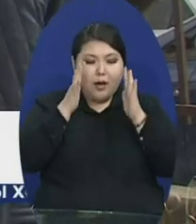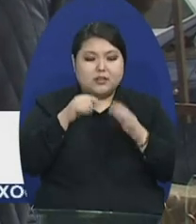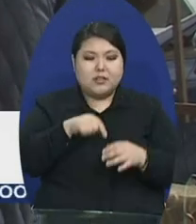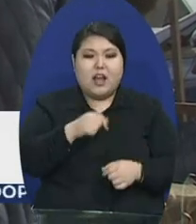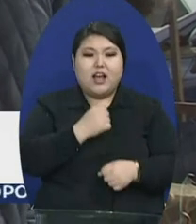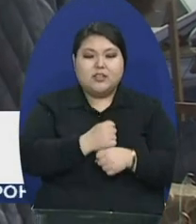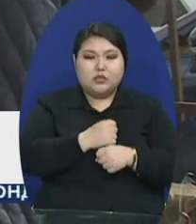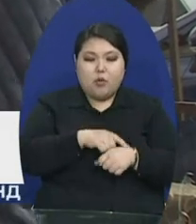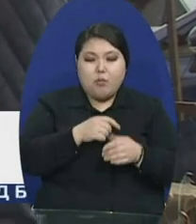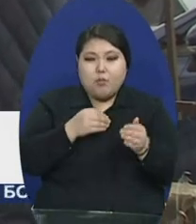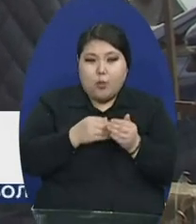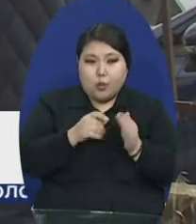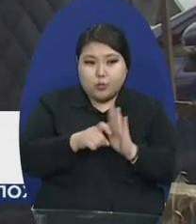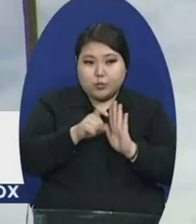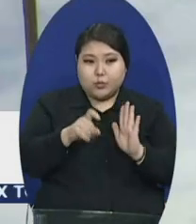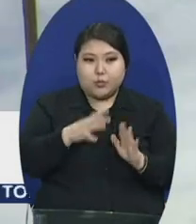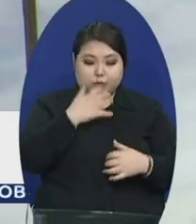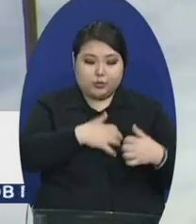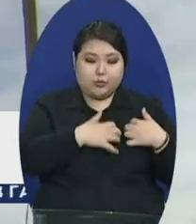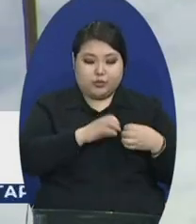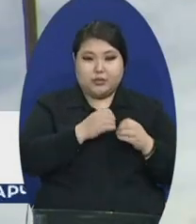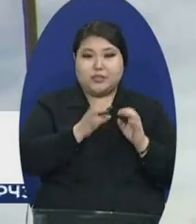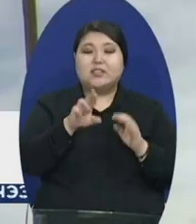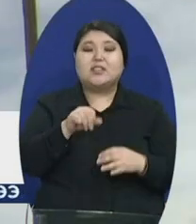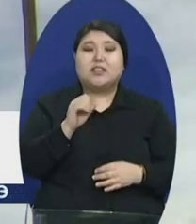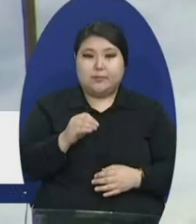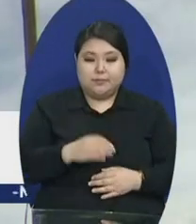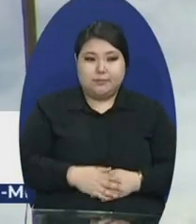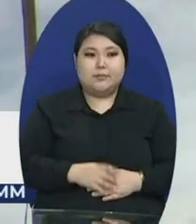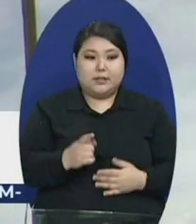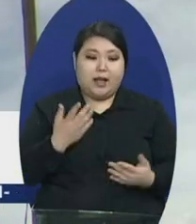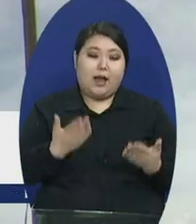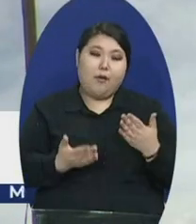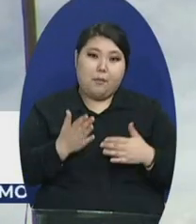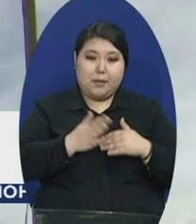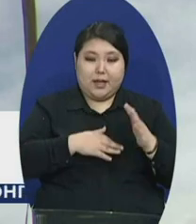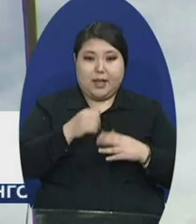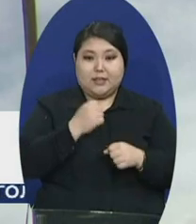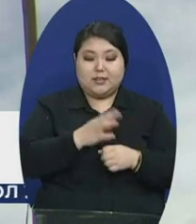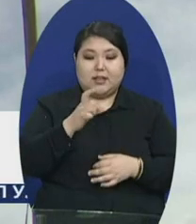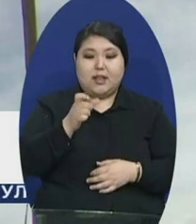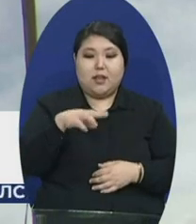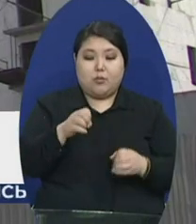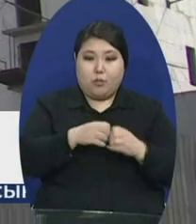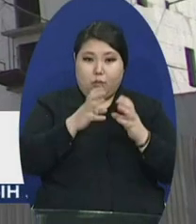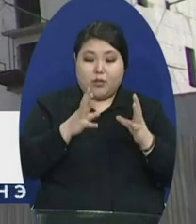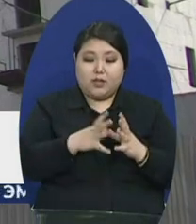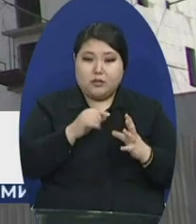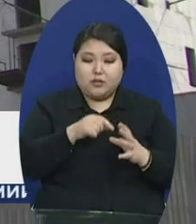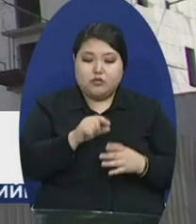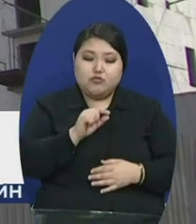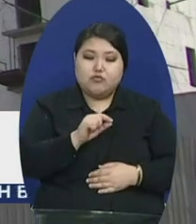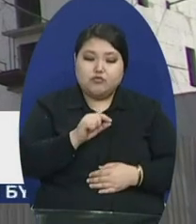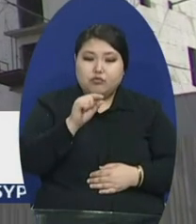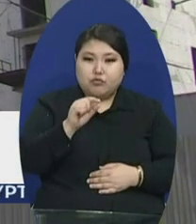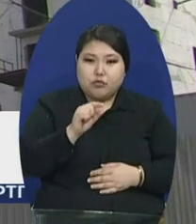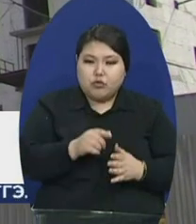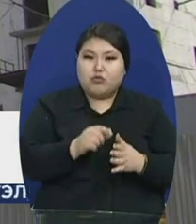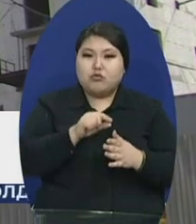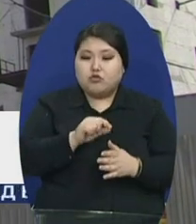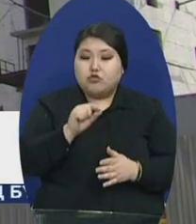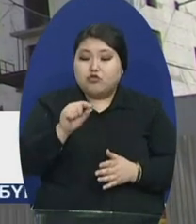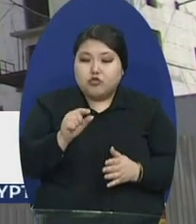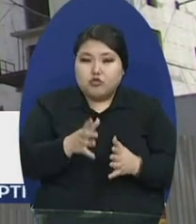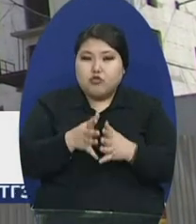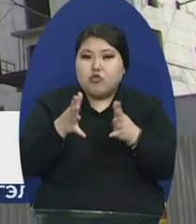ажлыг богино хугацаанд шуурхай ер нь хийх юм бэ? Альва энэ барилгын ажил явахад нөгөө дид бүтцийн тэр жижиг юм нь жижиг юмор том юмыг л хөдөлгөх